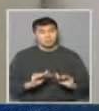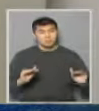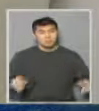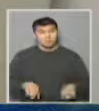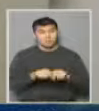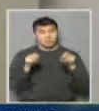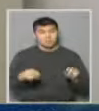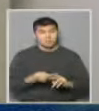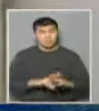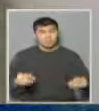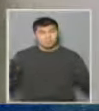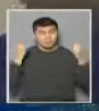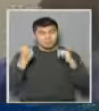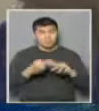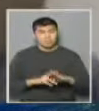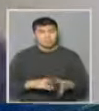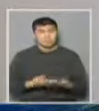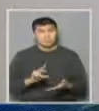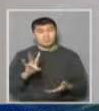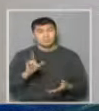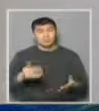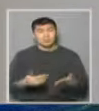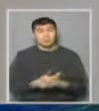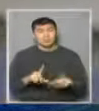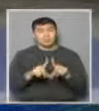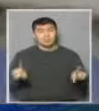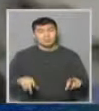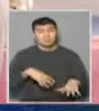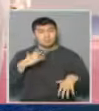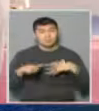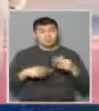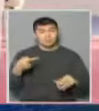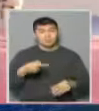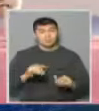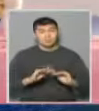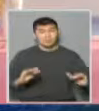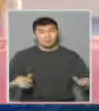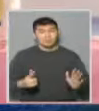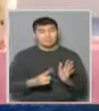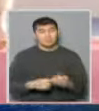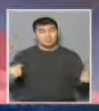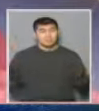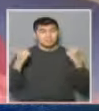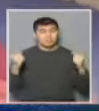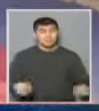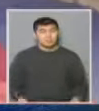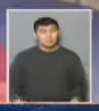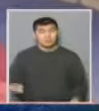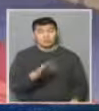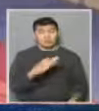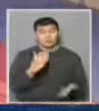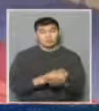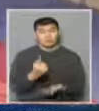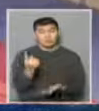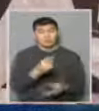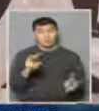открытие детско-юношеской спортивной школы в микрорайоне Нурсая. Там будут заниматься 1000 детей по 7 видам спорта. В области есть только